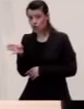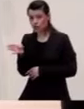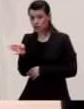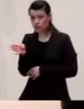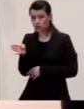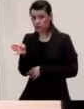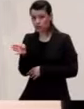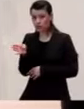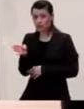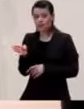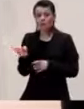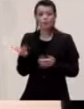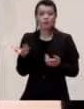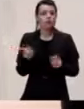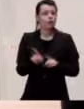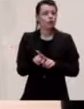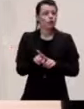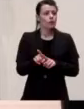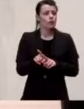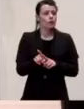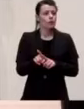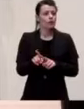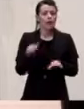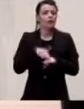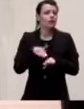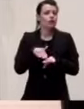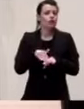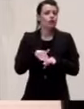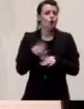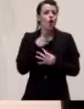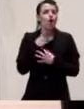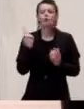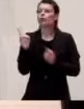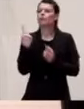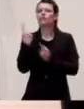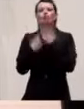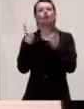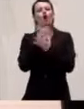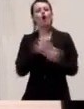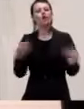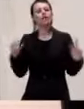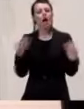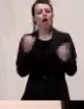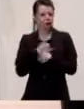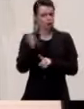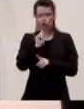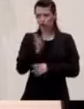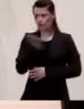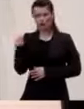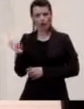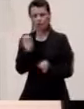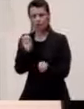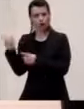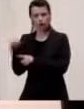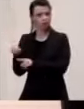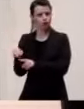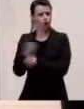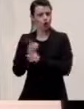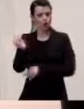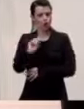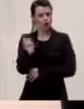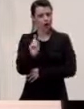ordinariamente non dovrebbero arrivare nei pronti soccorsi, però probabilmente lo stress e la